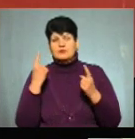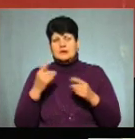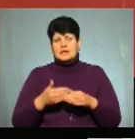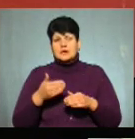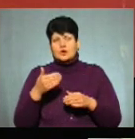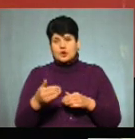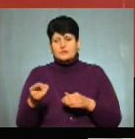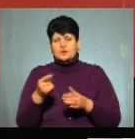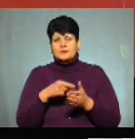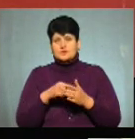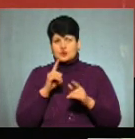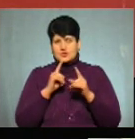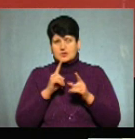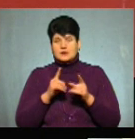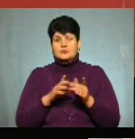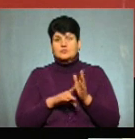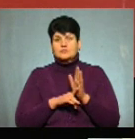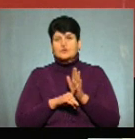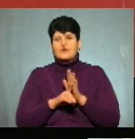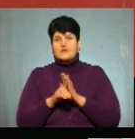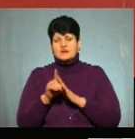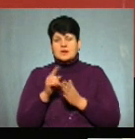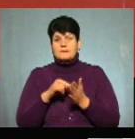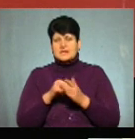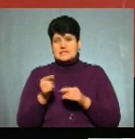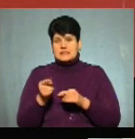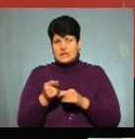Тернопільської міської ради до впровадження в місті Тернополі